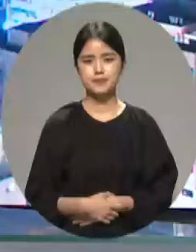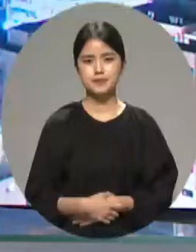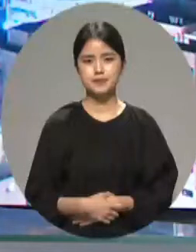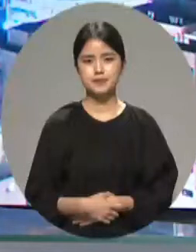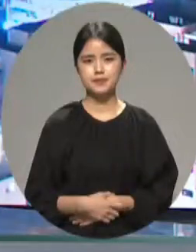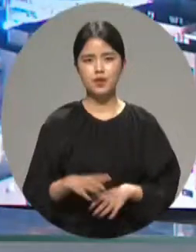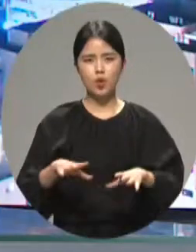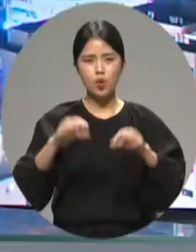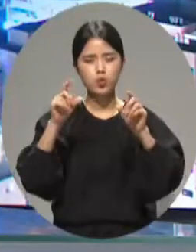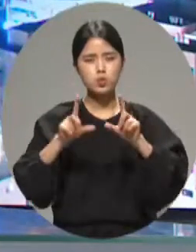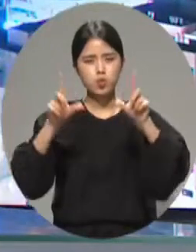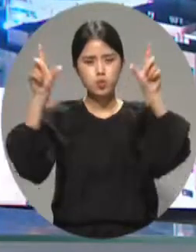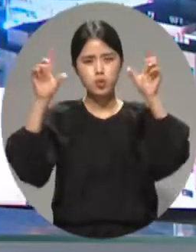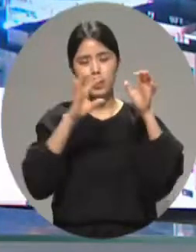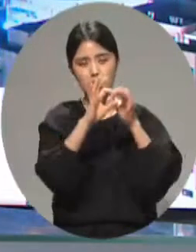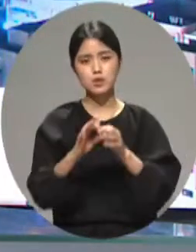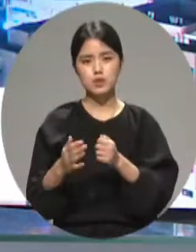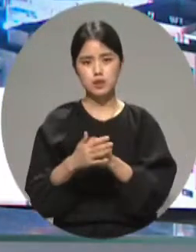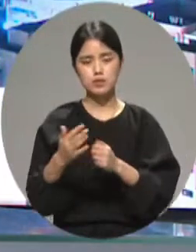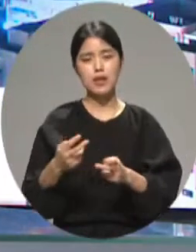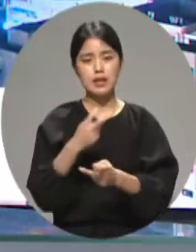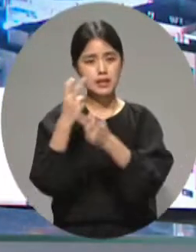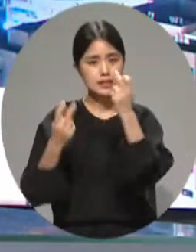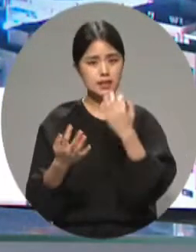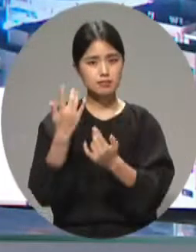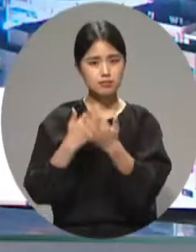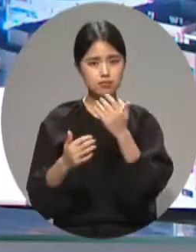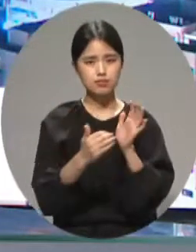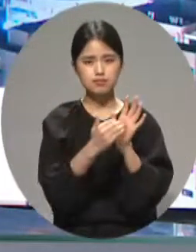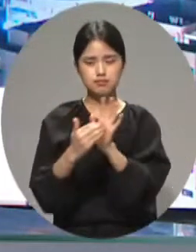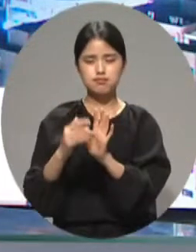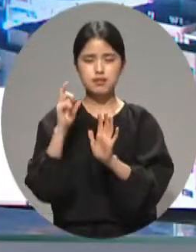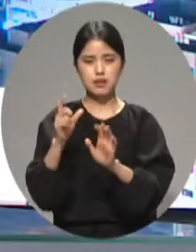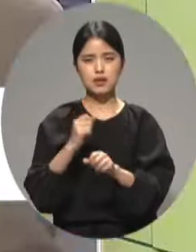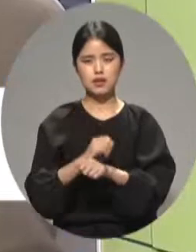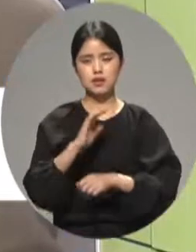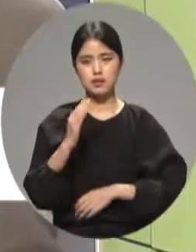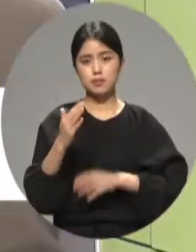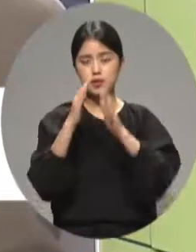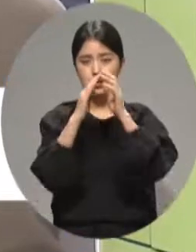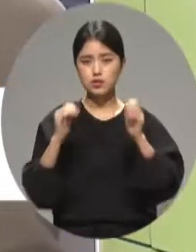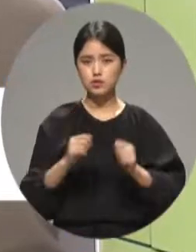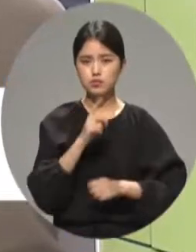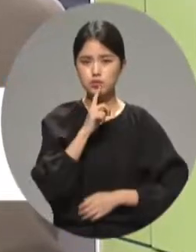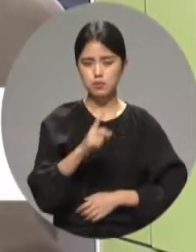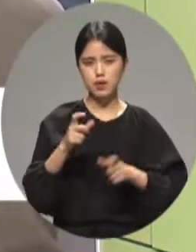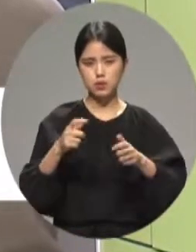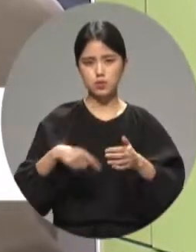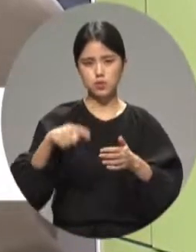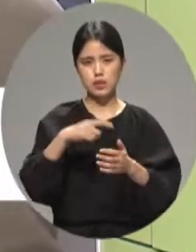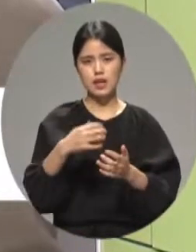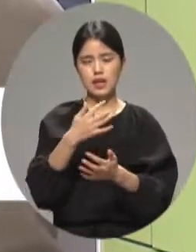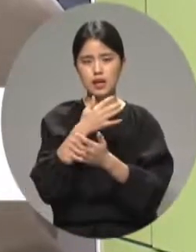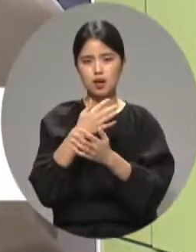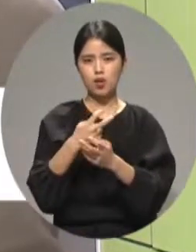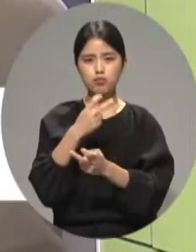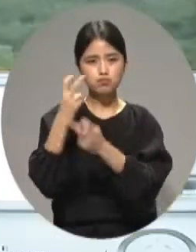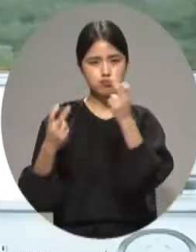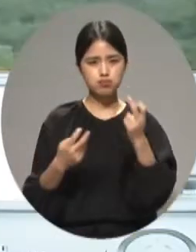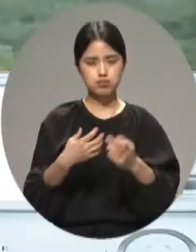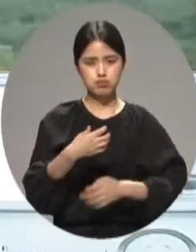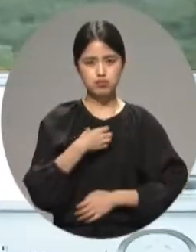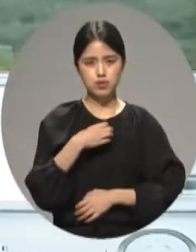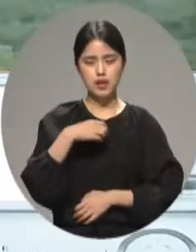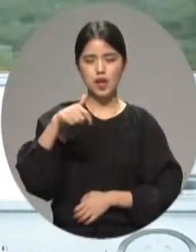건조한 날씨가 지속되면서 2 3 뿔 예방 대책에 강화됩니다 전략 또는 돈에 3 풀 재난 위기 경보 가 경계에